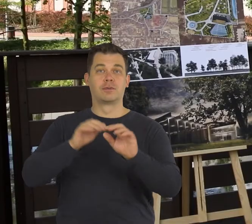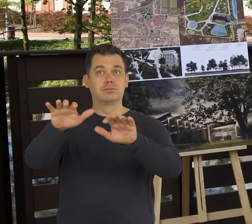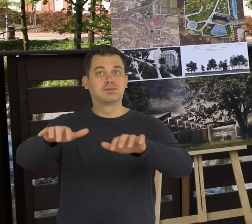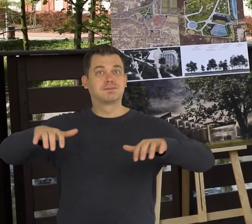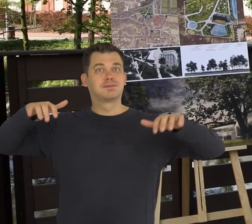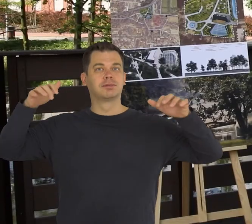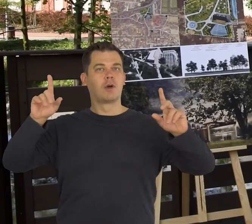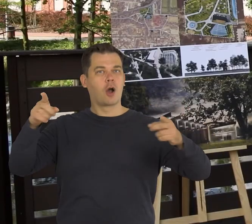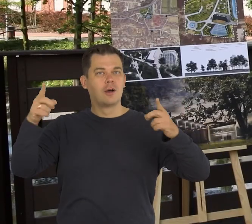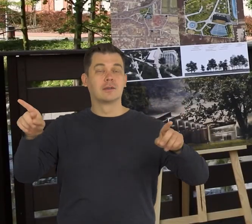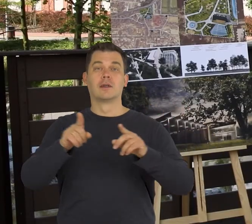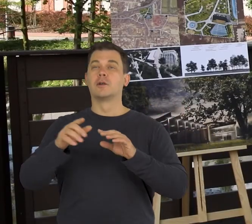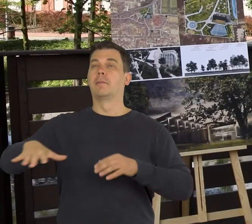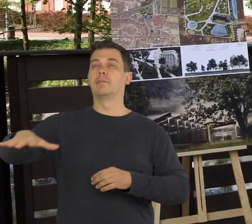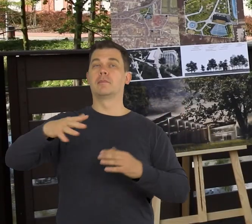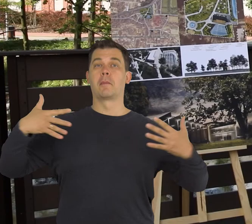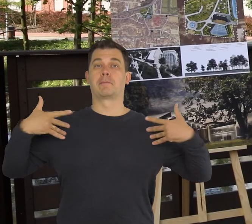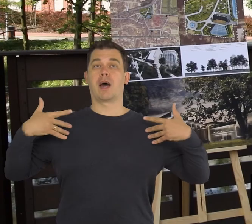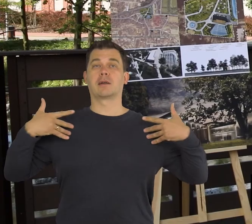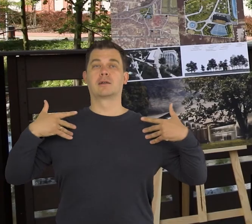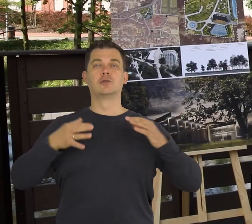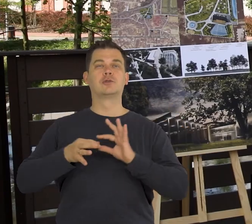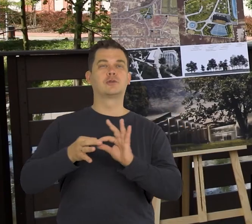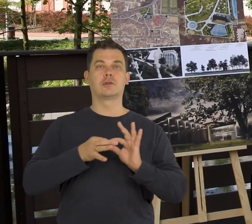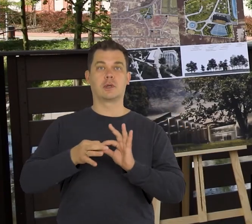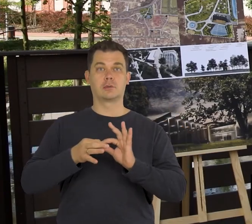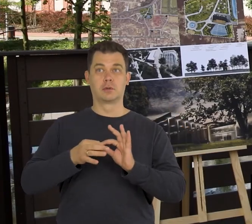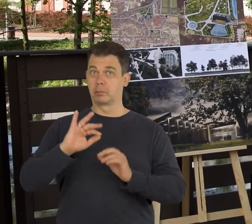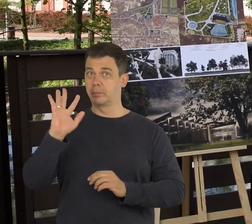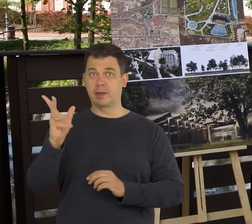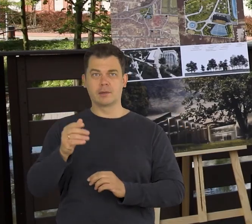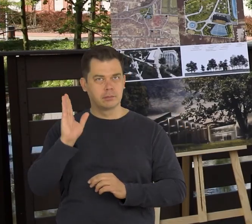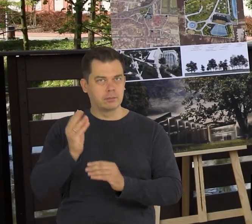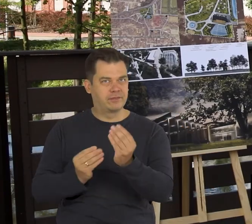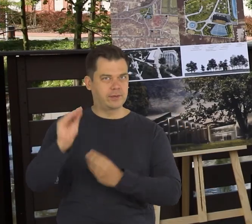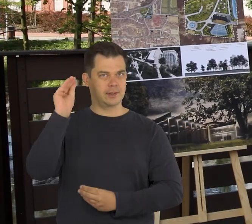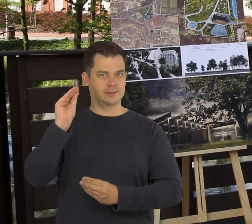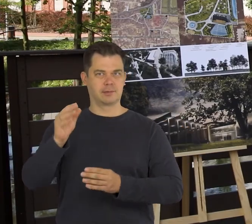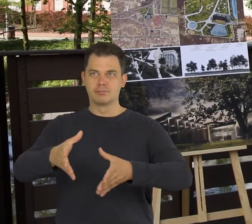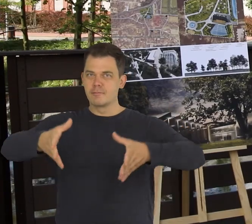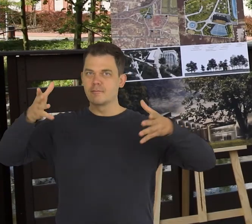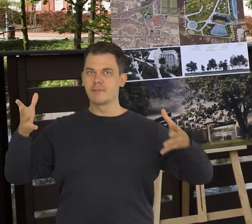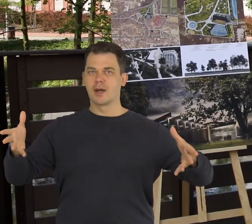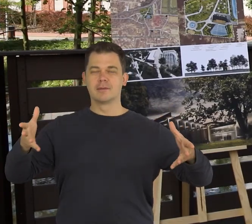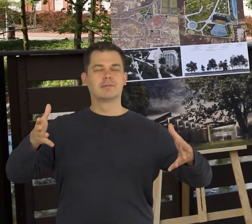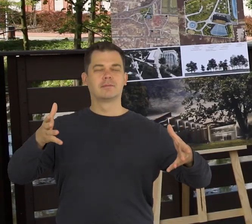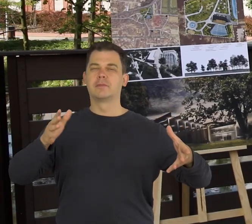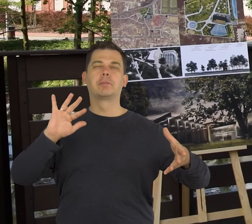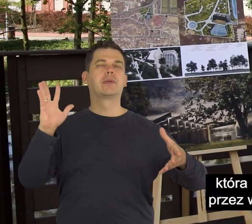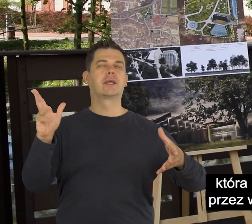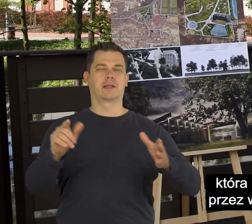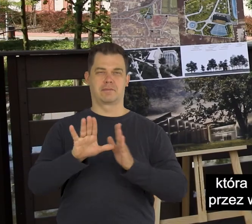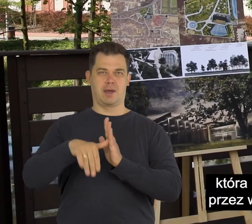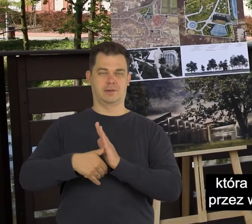rekreacyjna, przedłużenie Parku Solidarności, które dzisiaj już jest piękne, a on będzie jeszcze rozbudowany, zrealitalizowany, to wszystko zapowiada się na piękną